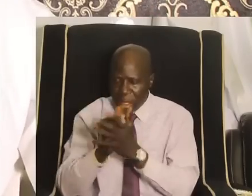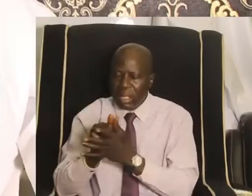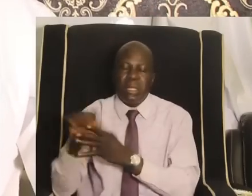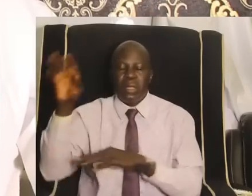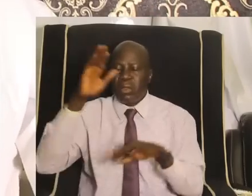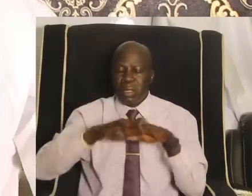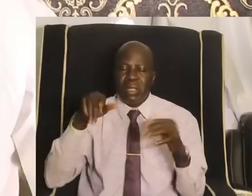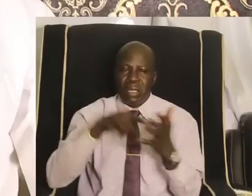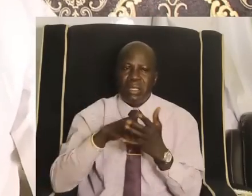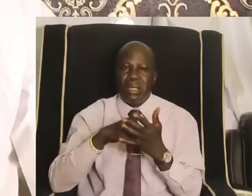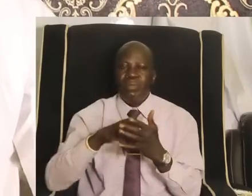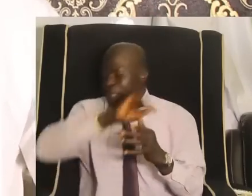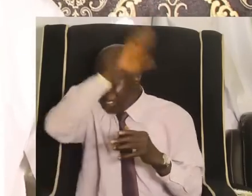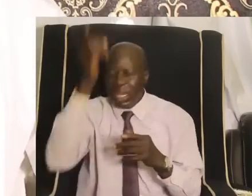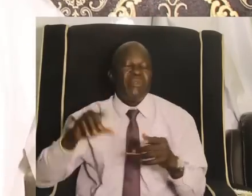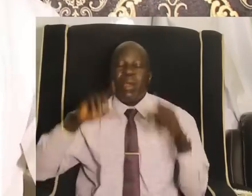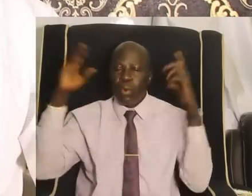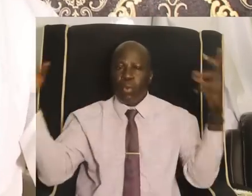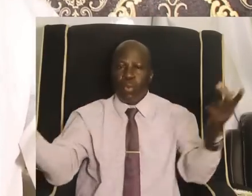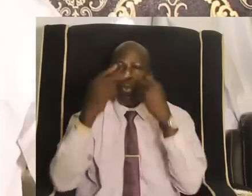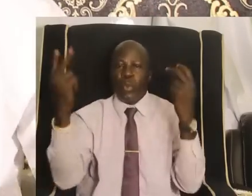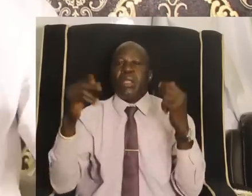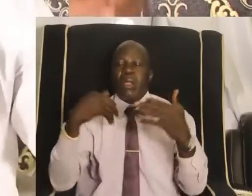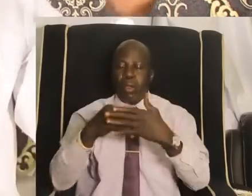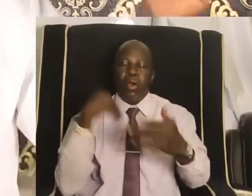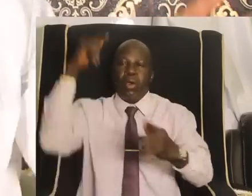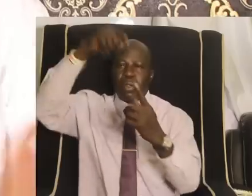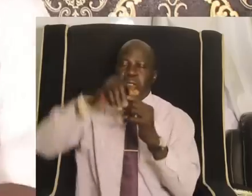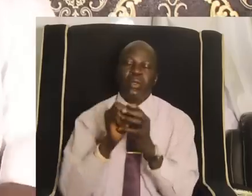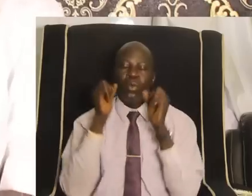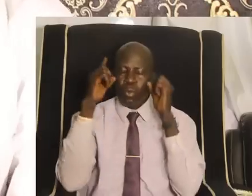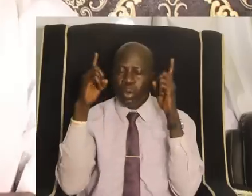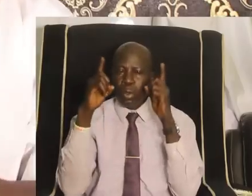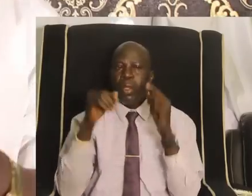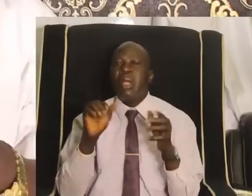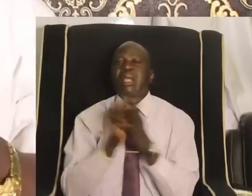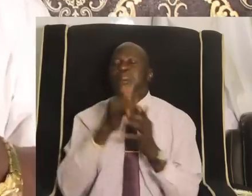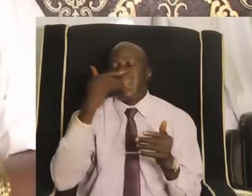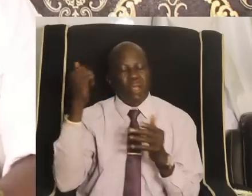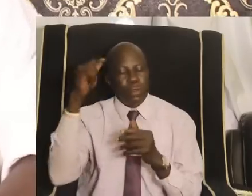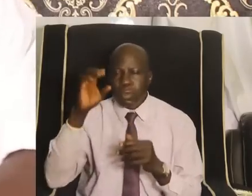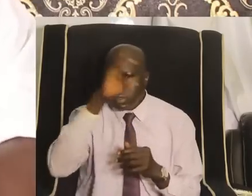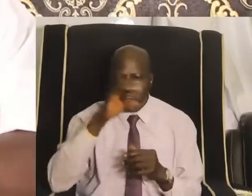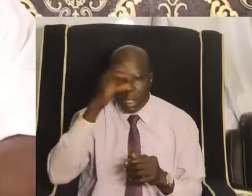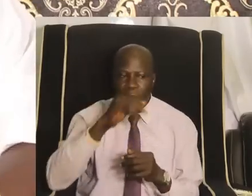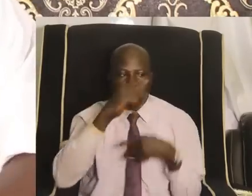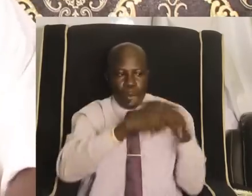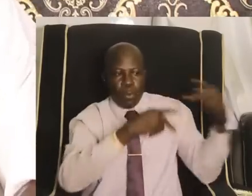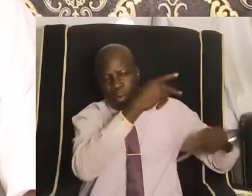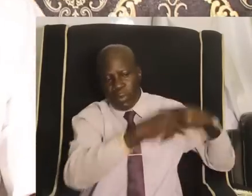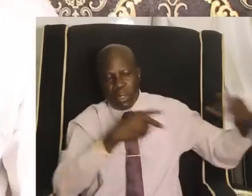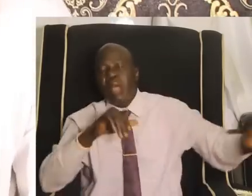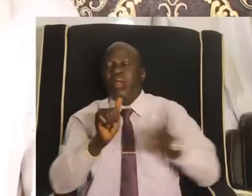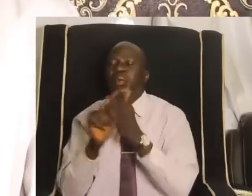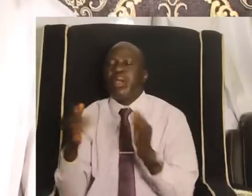á jáde láìra kí fùtì náà ayé ẹ̀ máa dìde ìgẹ́dọ̀ ìgọ́dọ̀ ẹ